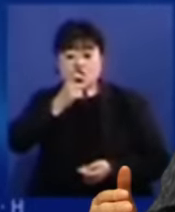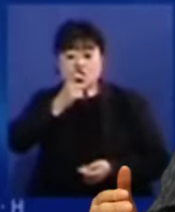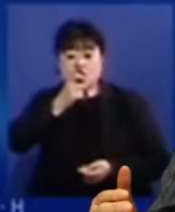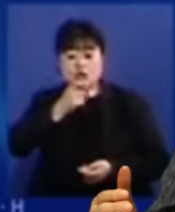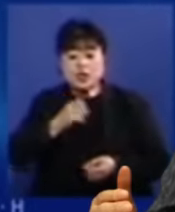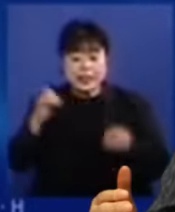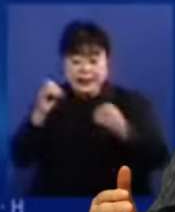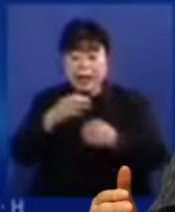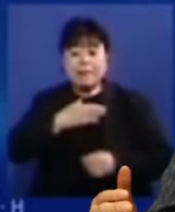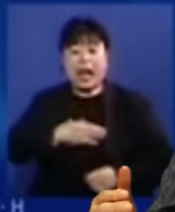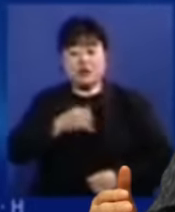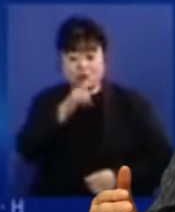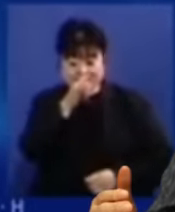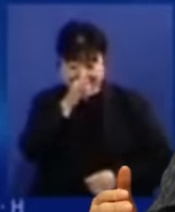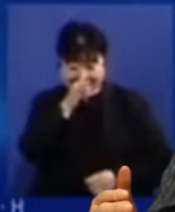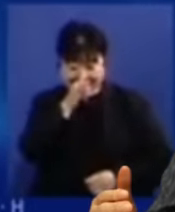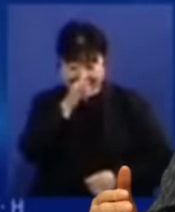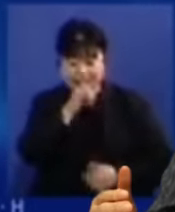답을 알고 있다는